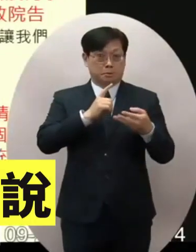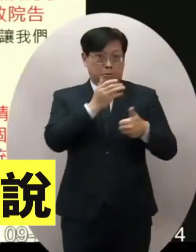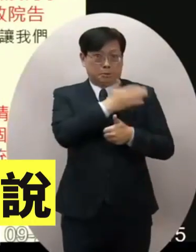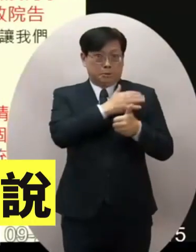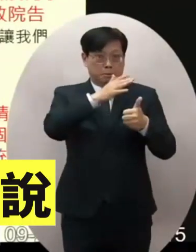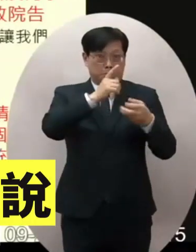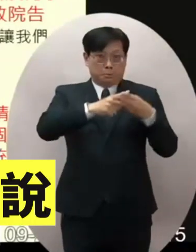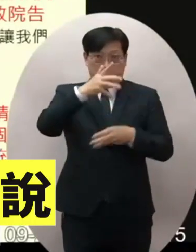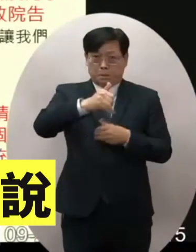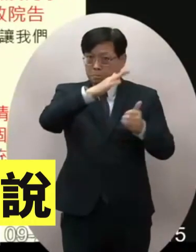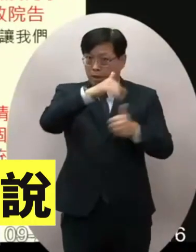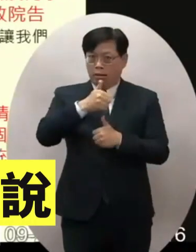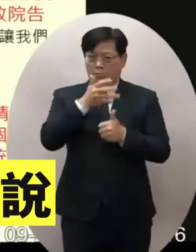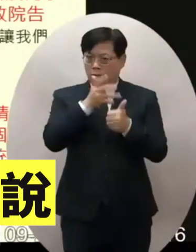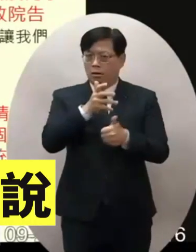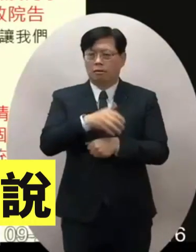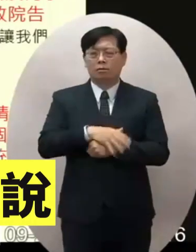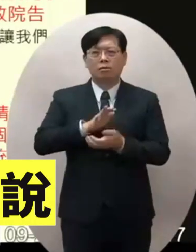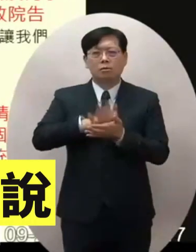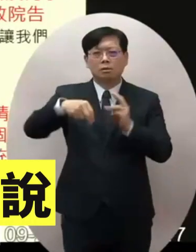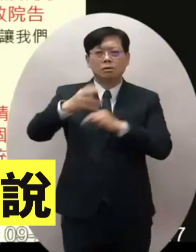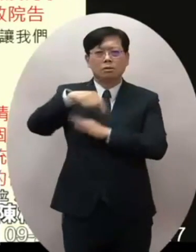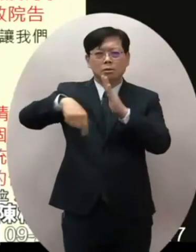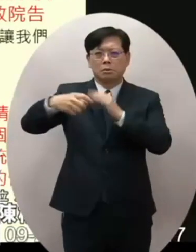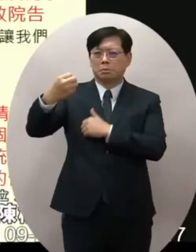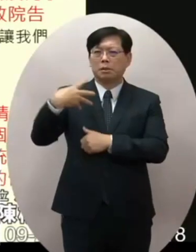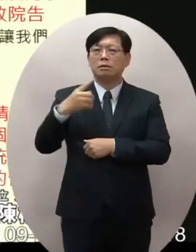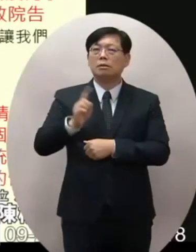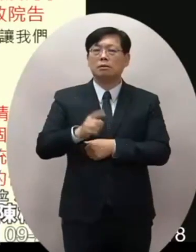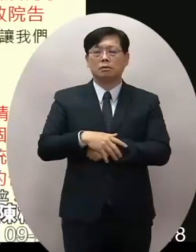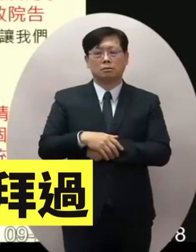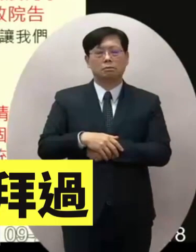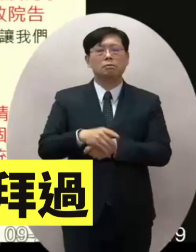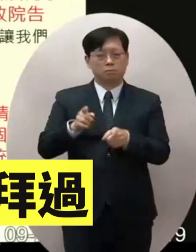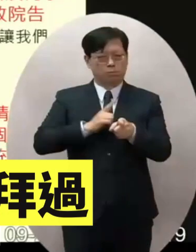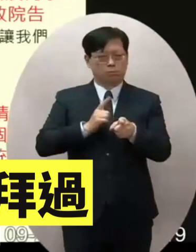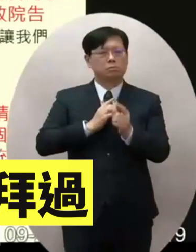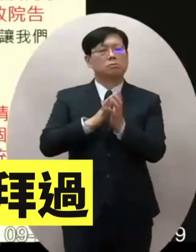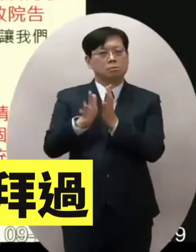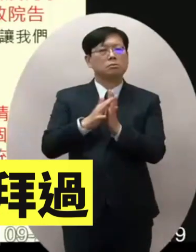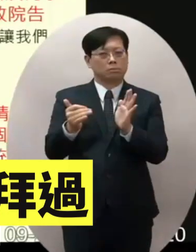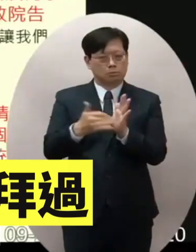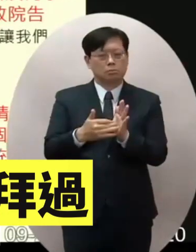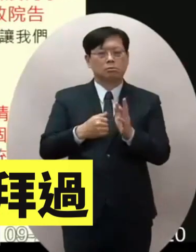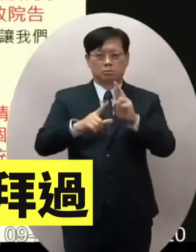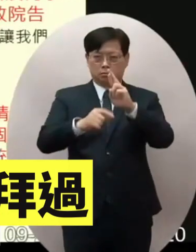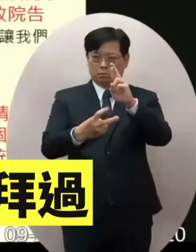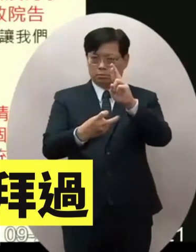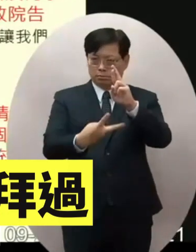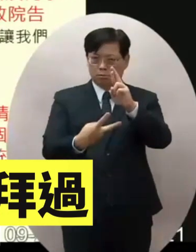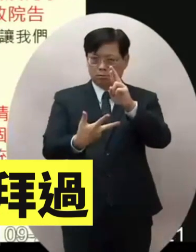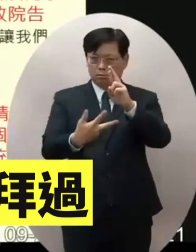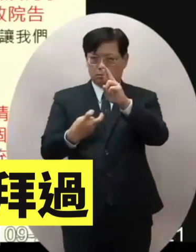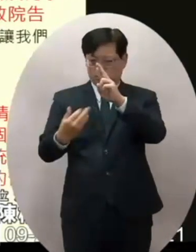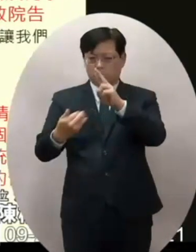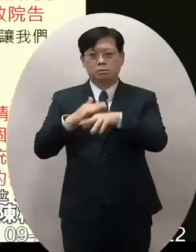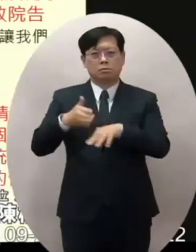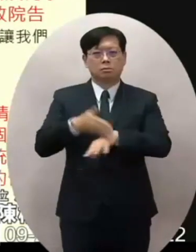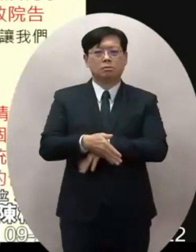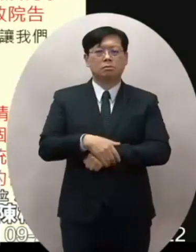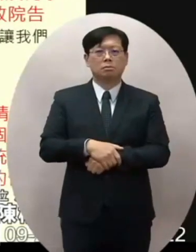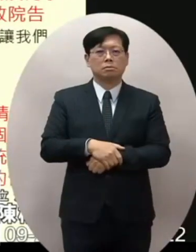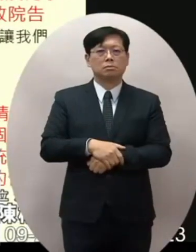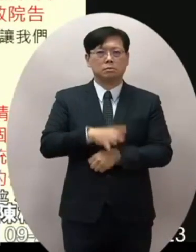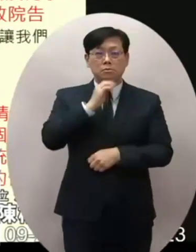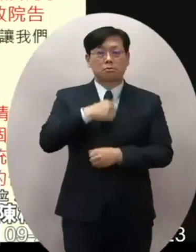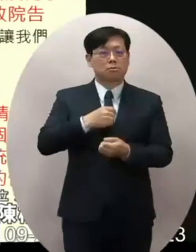叫过去说，所以后来行政院就告诉我们说，依照他们的安排，应该就是排27号、29号那个礼拜过，然后一